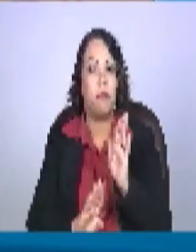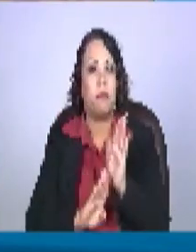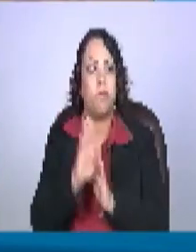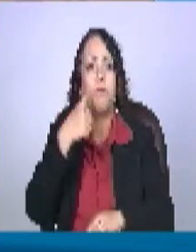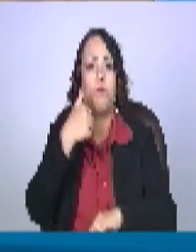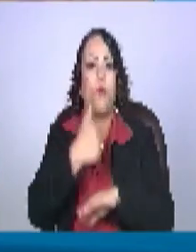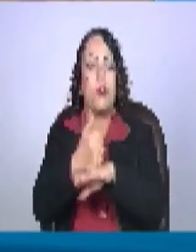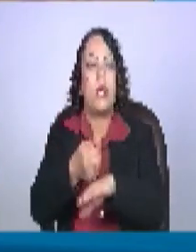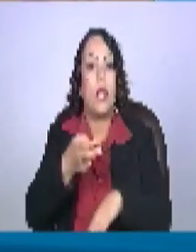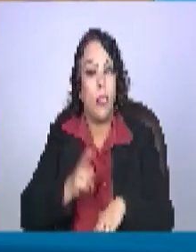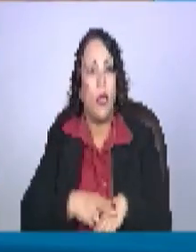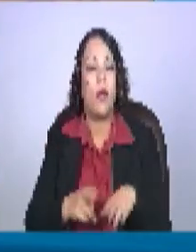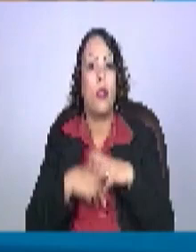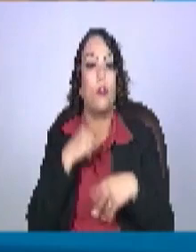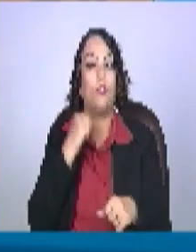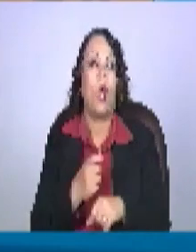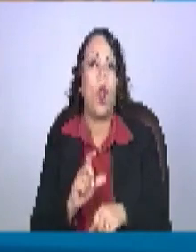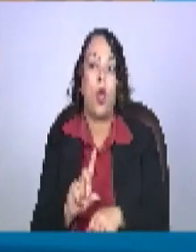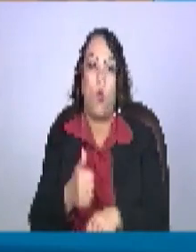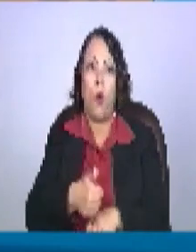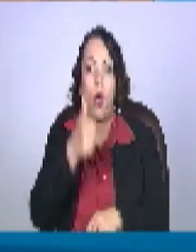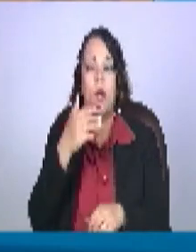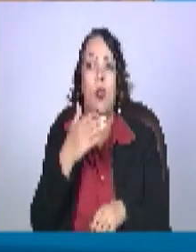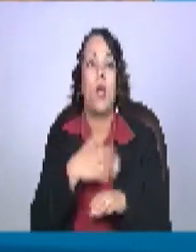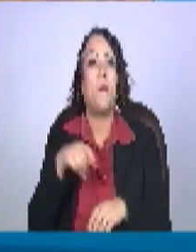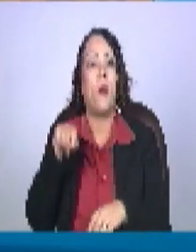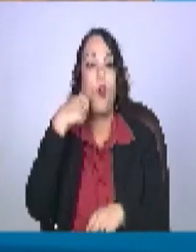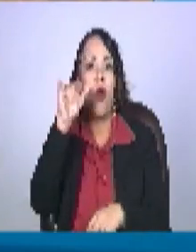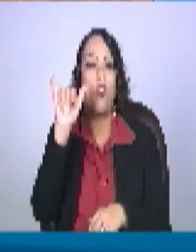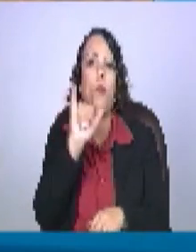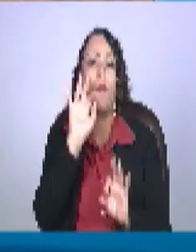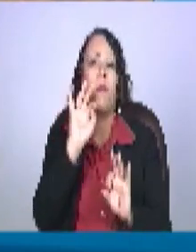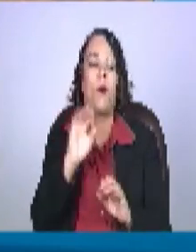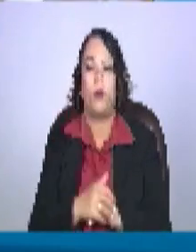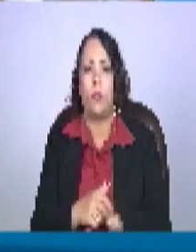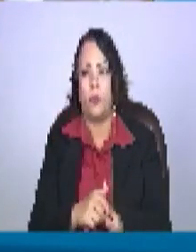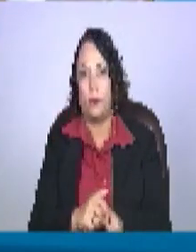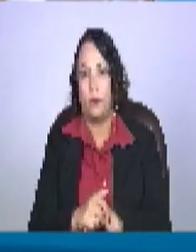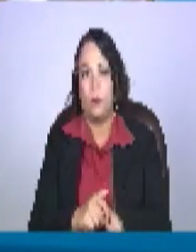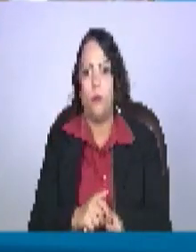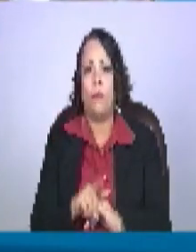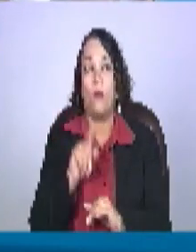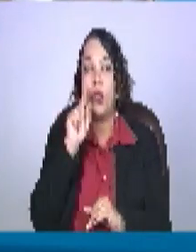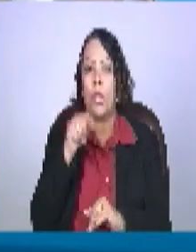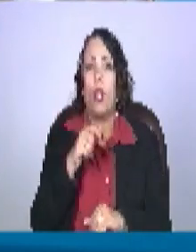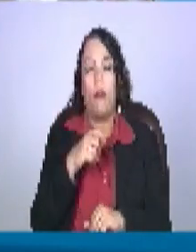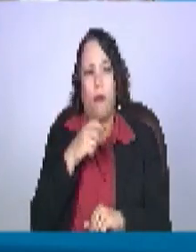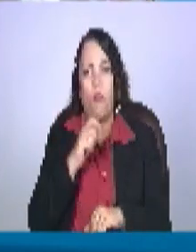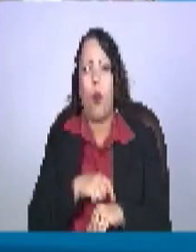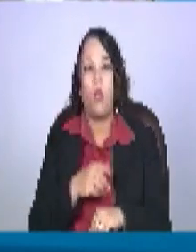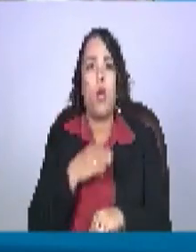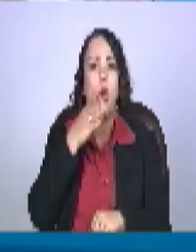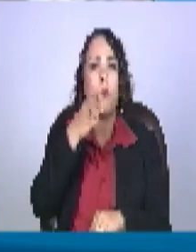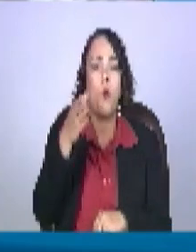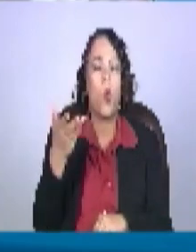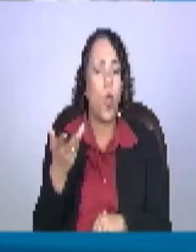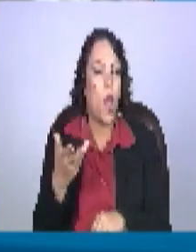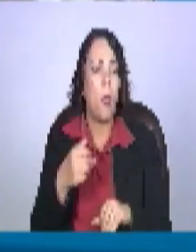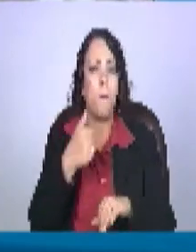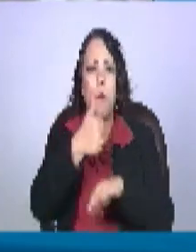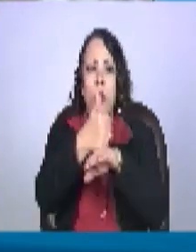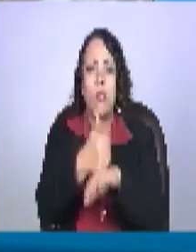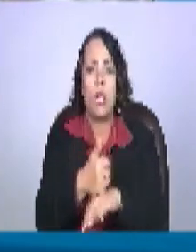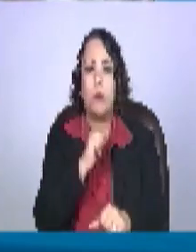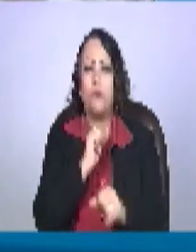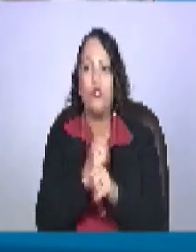دي على حلها عرفت تشتغل كويس فالقياه دي مساله مهمه انت ساعات بتدخل مؤسسه ما تعرفش مين بيشتغل ايه وعند